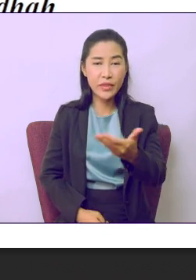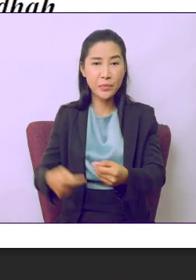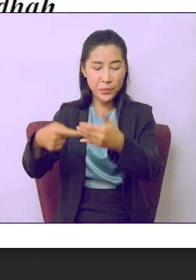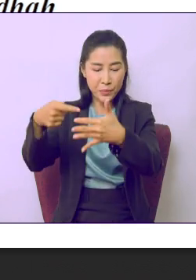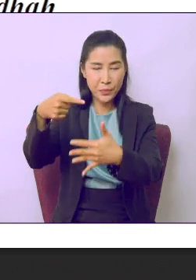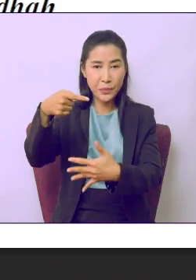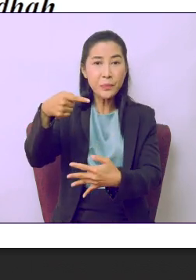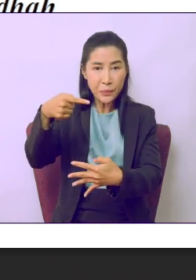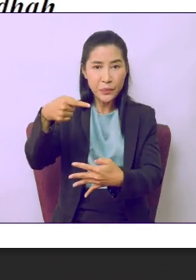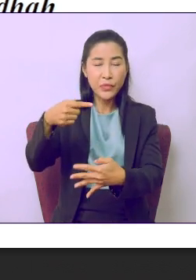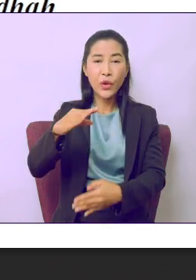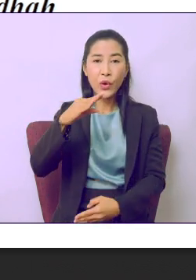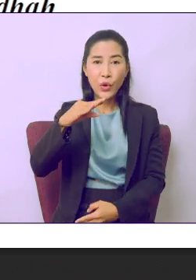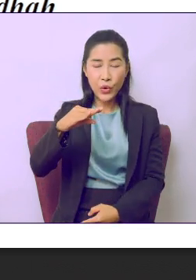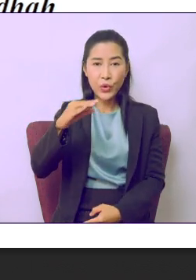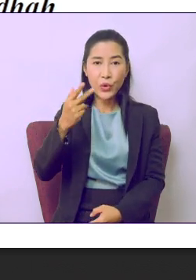นิโรธะธัมมันติ